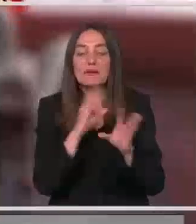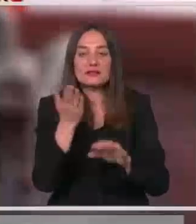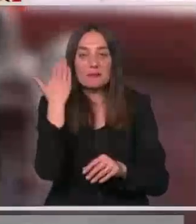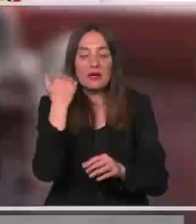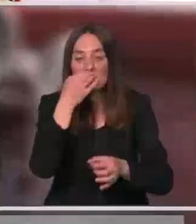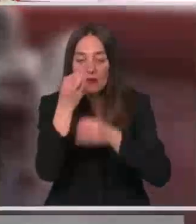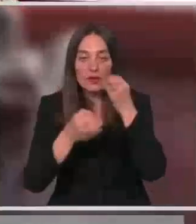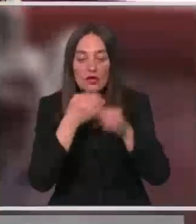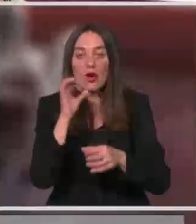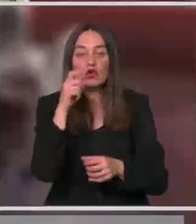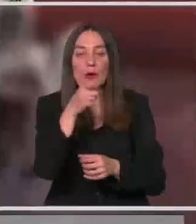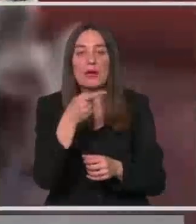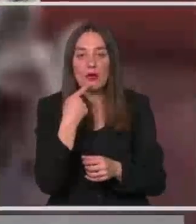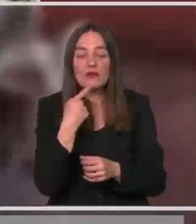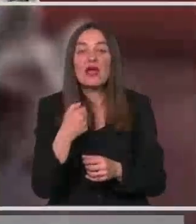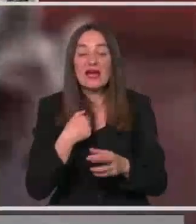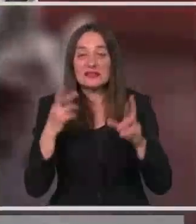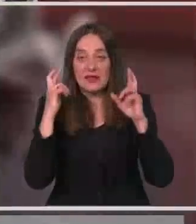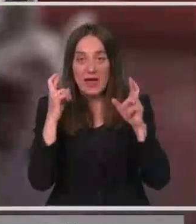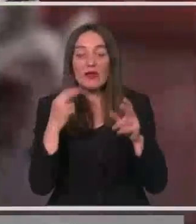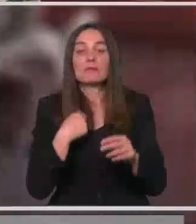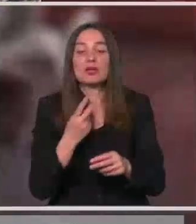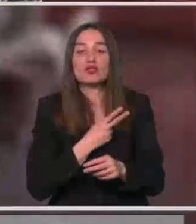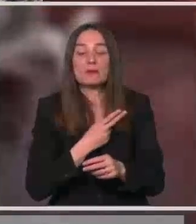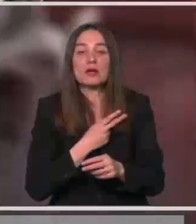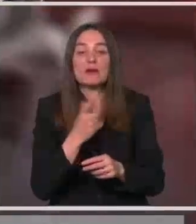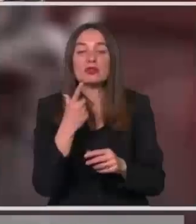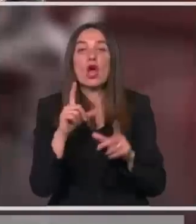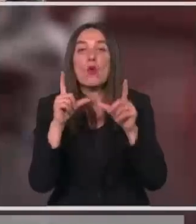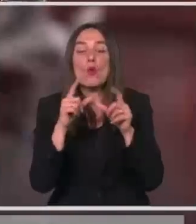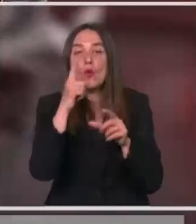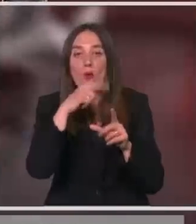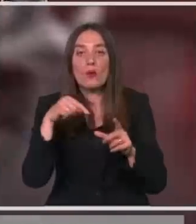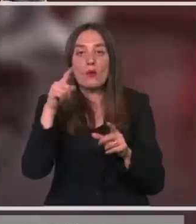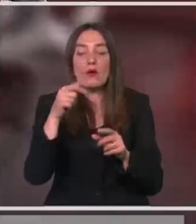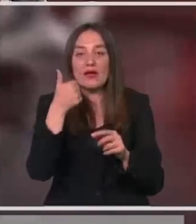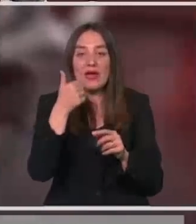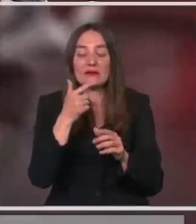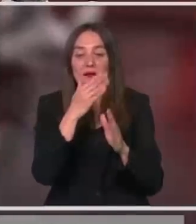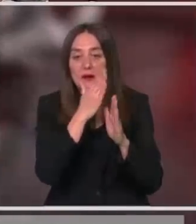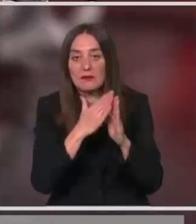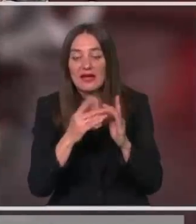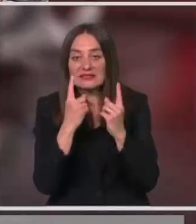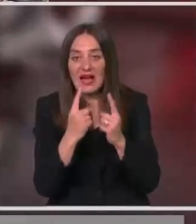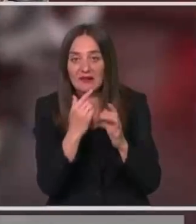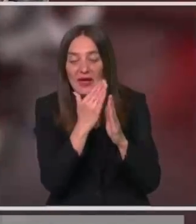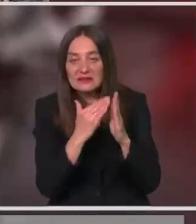prethodnih analiza o tome govorim. Ja se nadam da ćemo imati slovo u. Dakle, da ćemo imati jedan period stagnacije i da ćemo posle